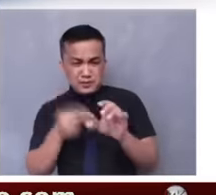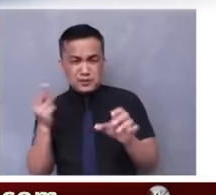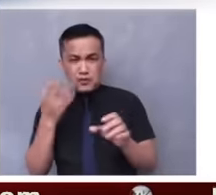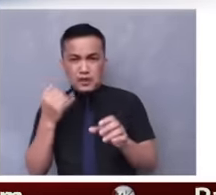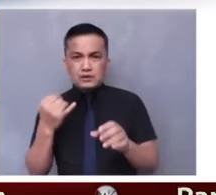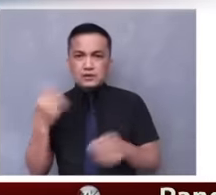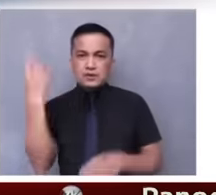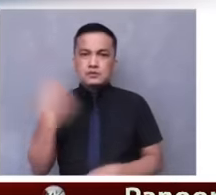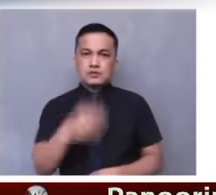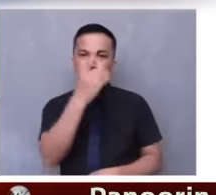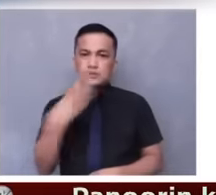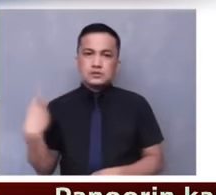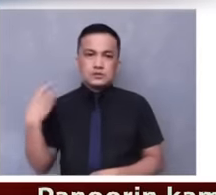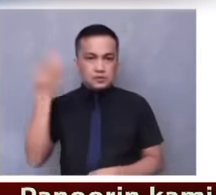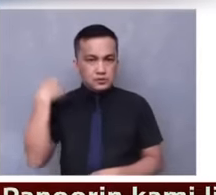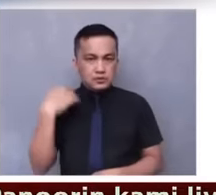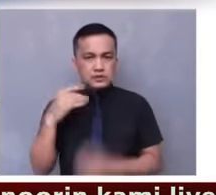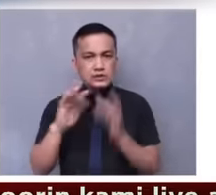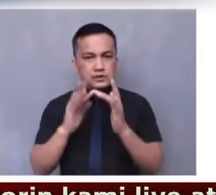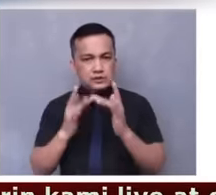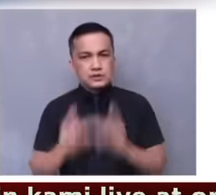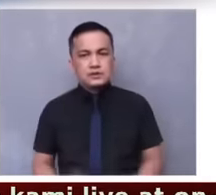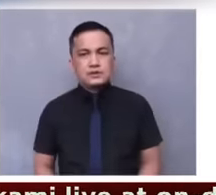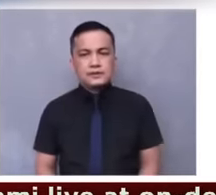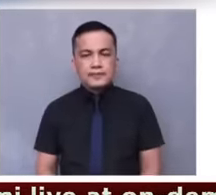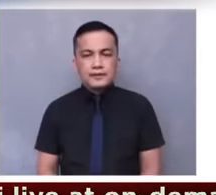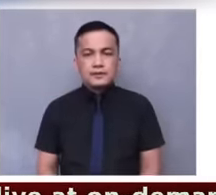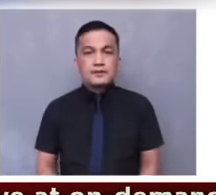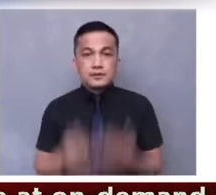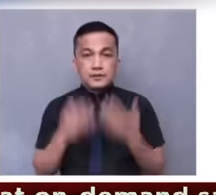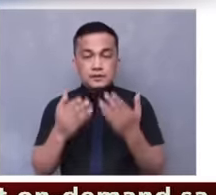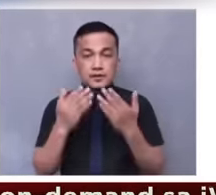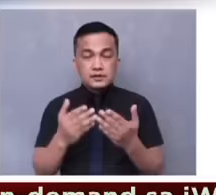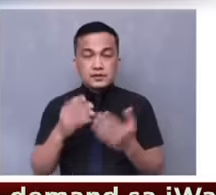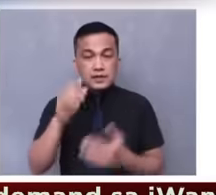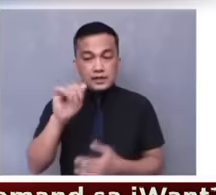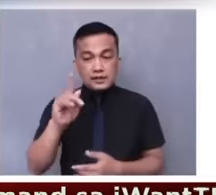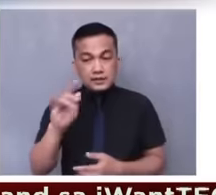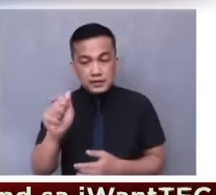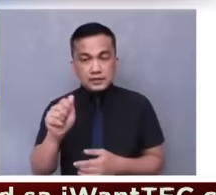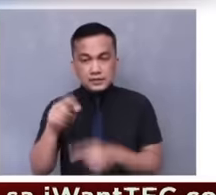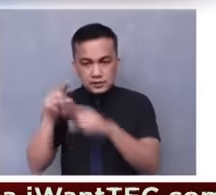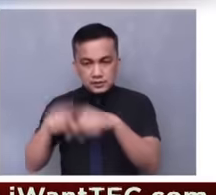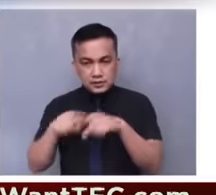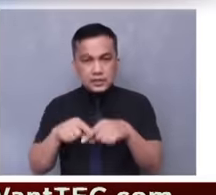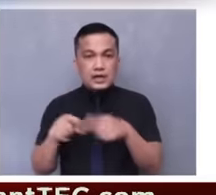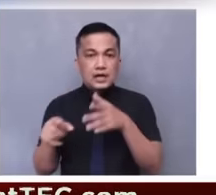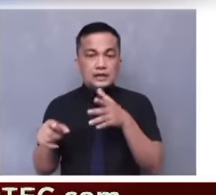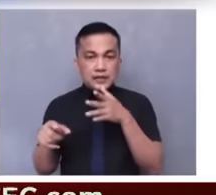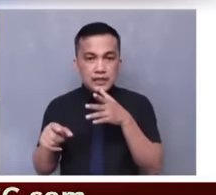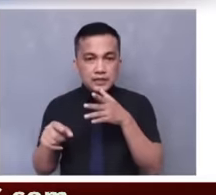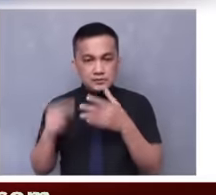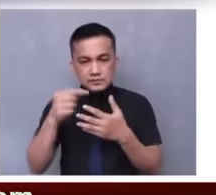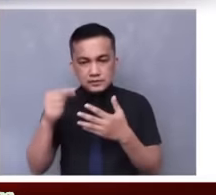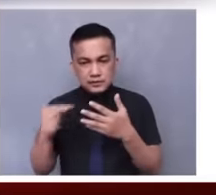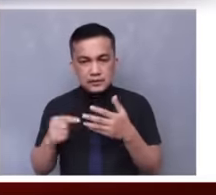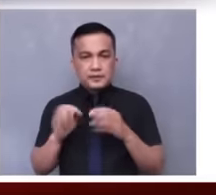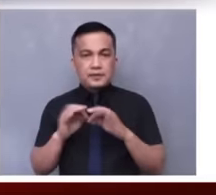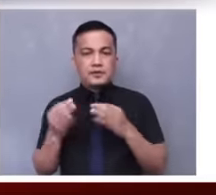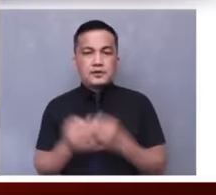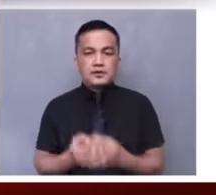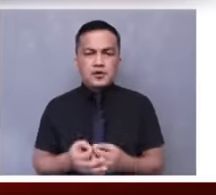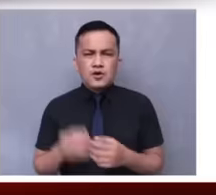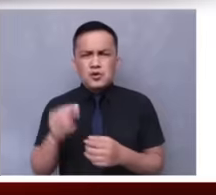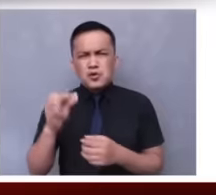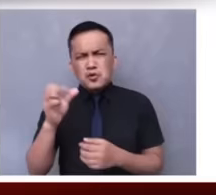niya noon sa social media. Nagpapasalamat lang si Andrea, sandigan niya ang kanyang ina at iba pang kapamilya. Almost I